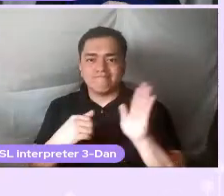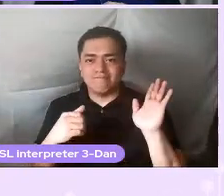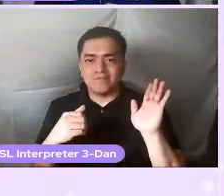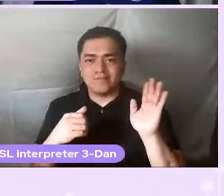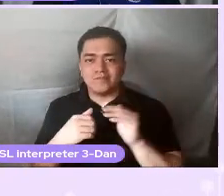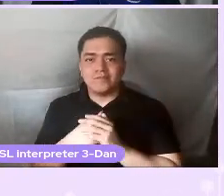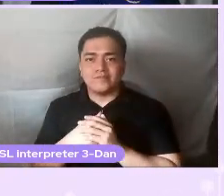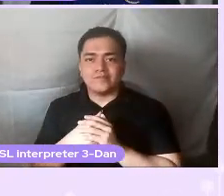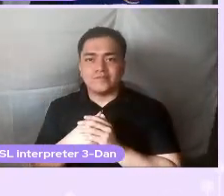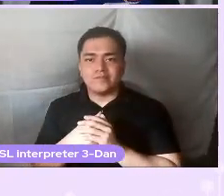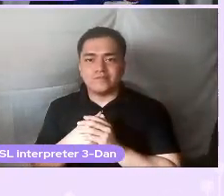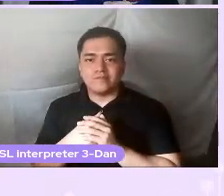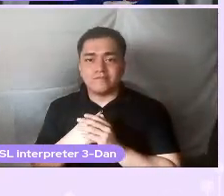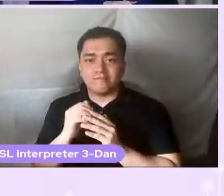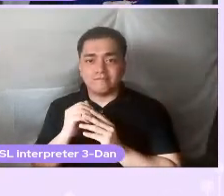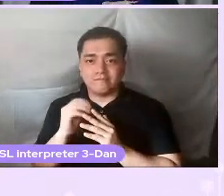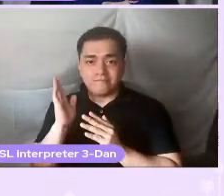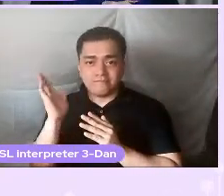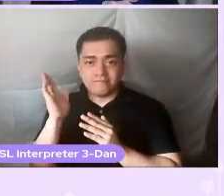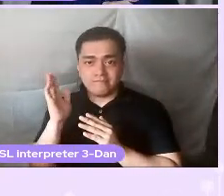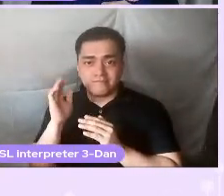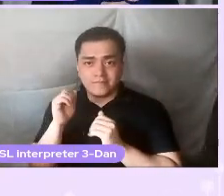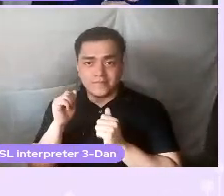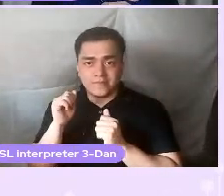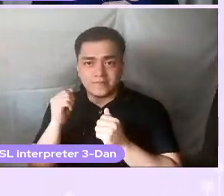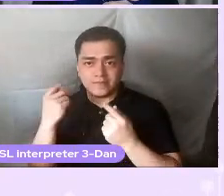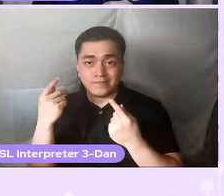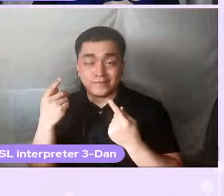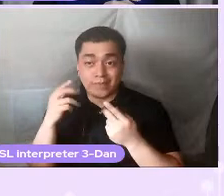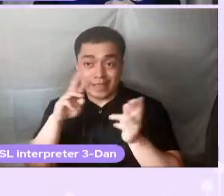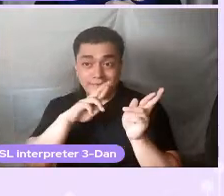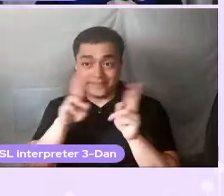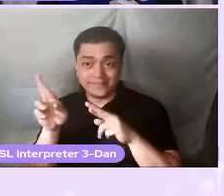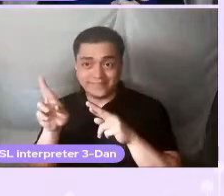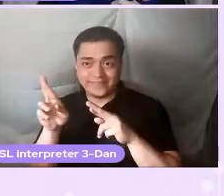Marker ready and go.